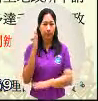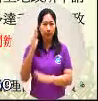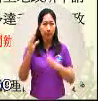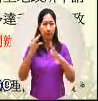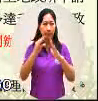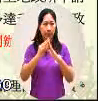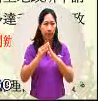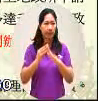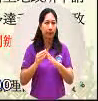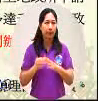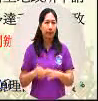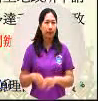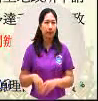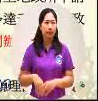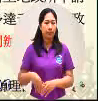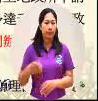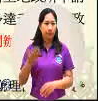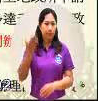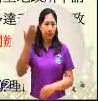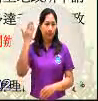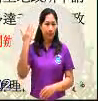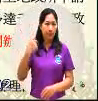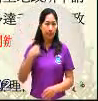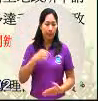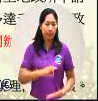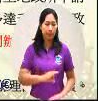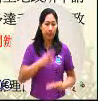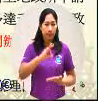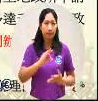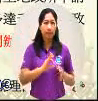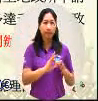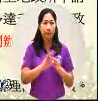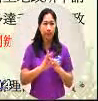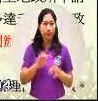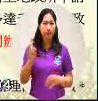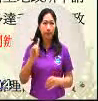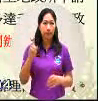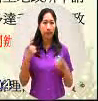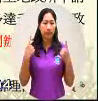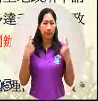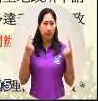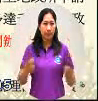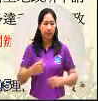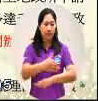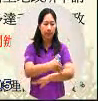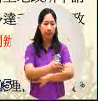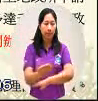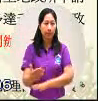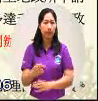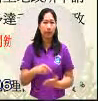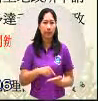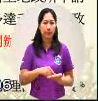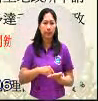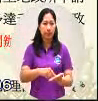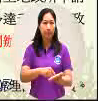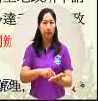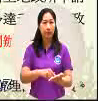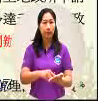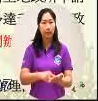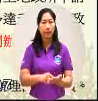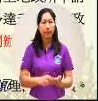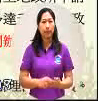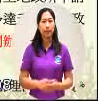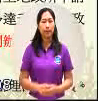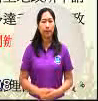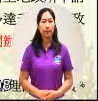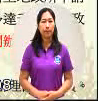届我提出有关沿乡的啊申请这个